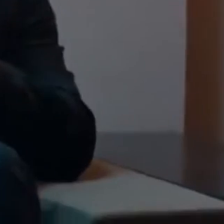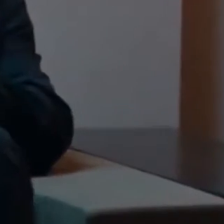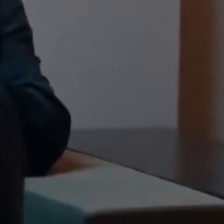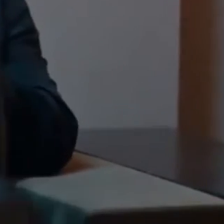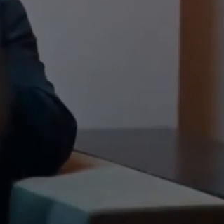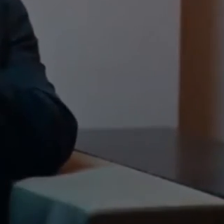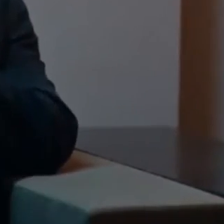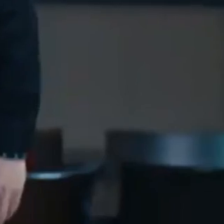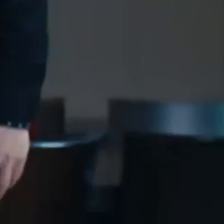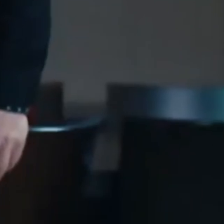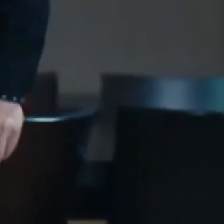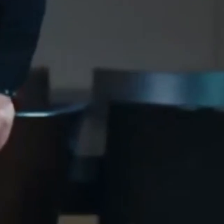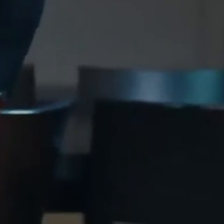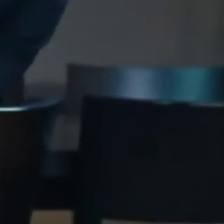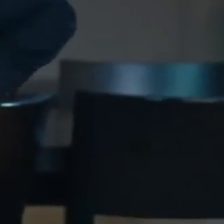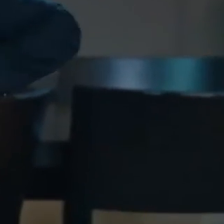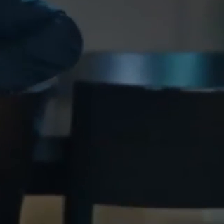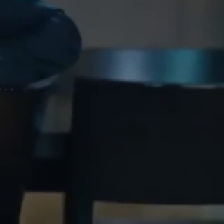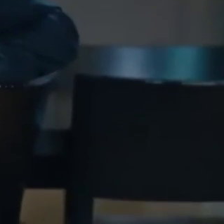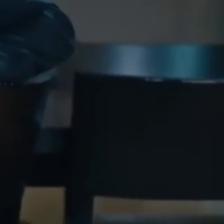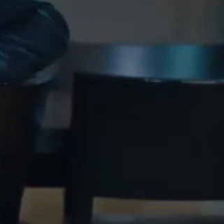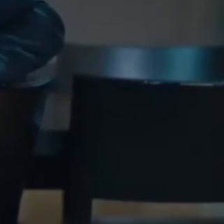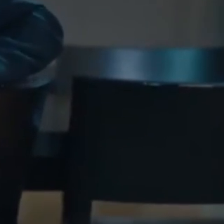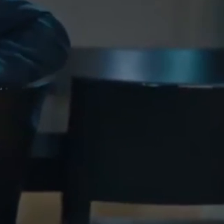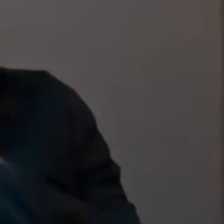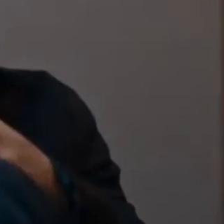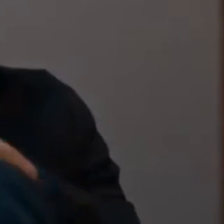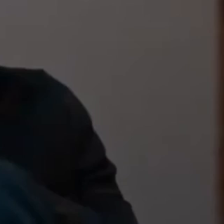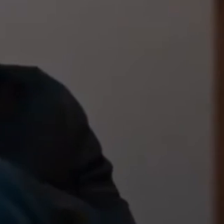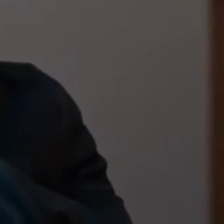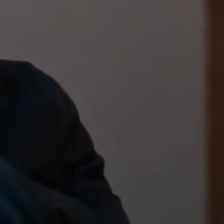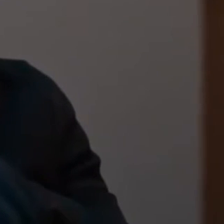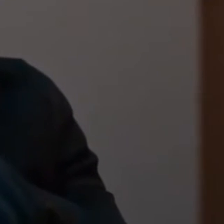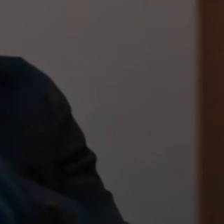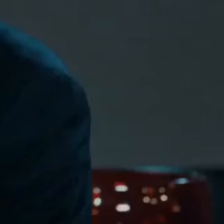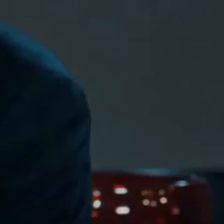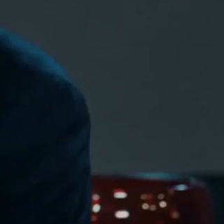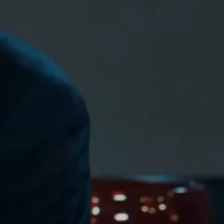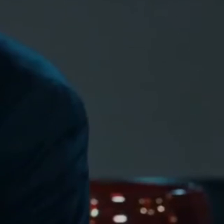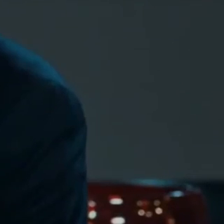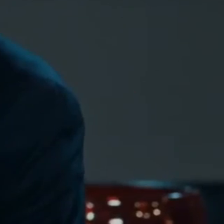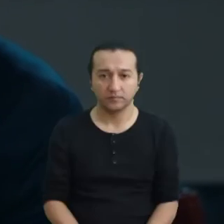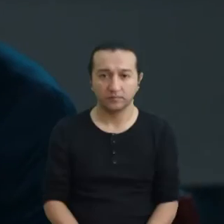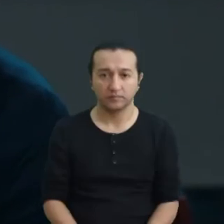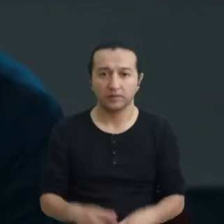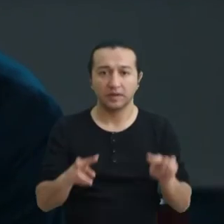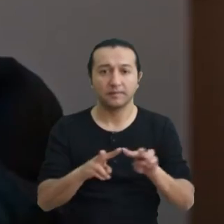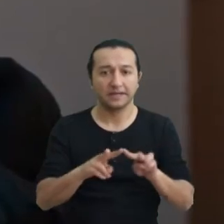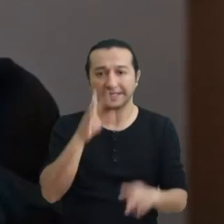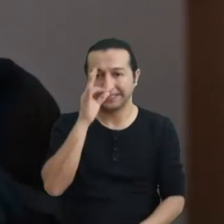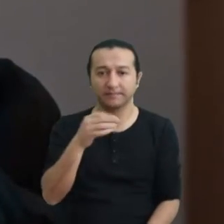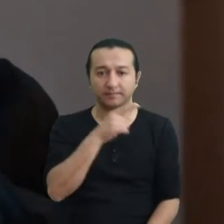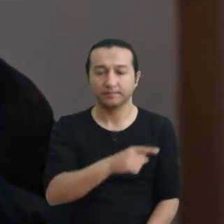bir sehpa. Stefan gerideki masanın sandalyesine geçti. Andre'nin saat 2 istikametinde. Martin kim?